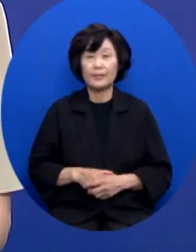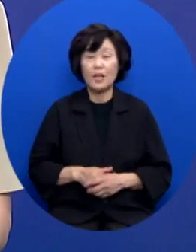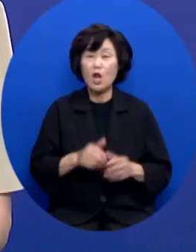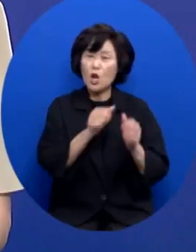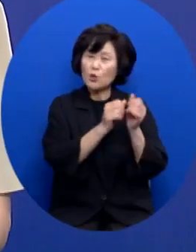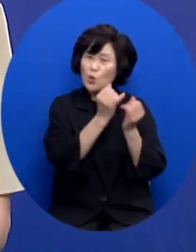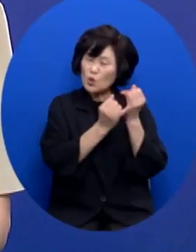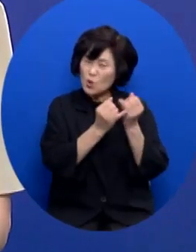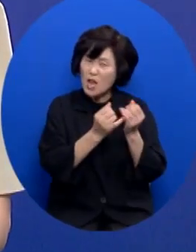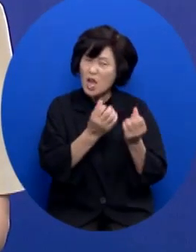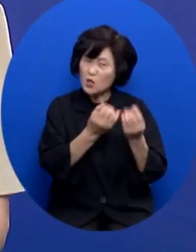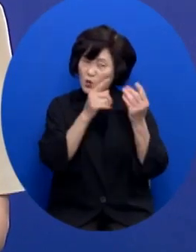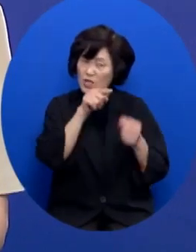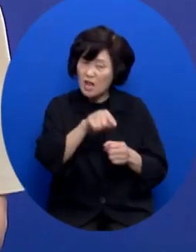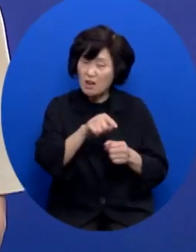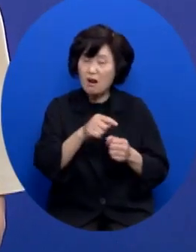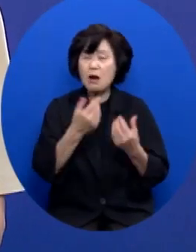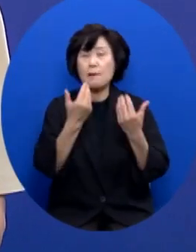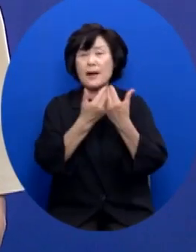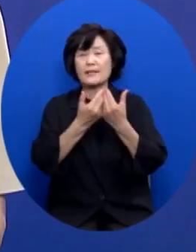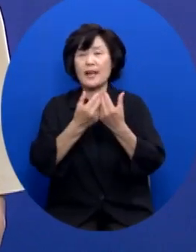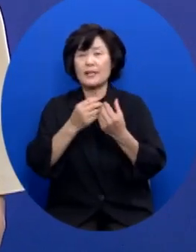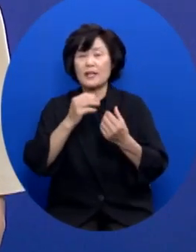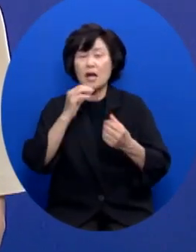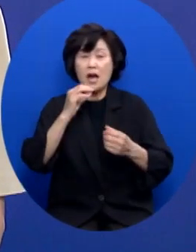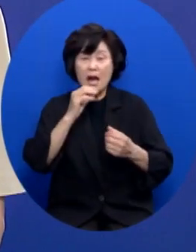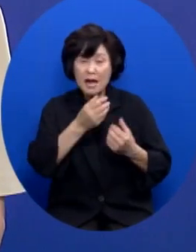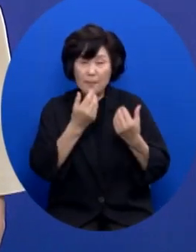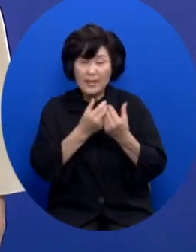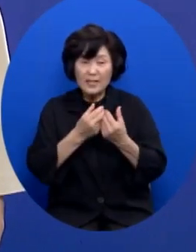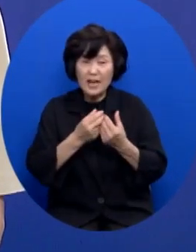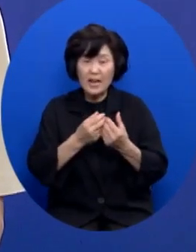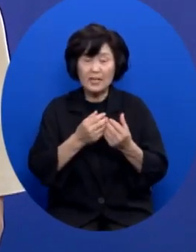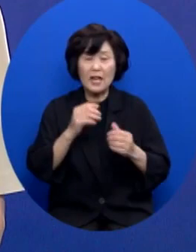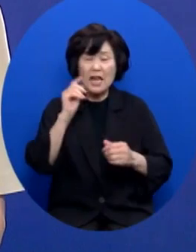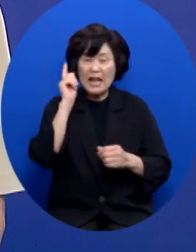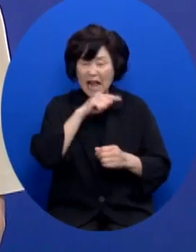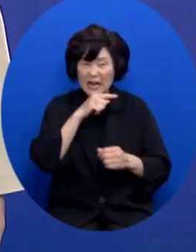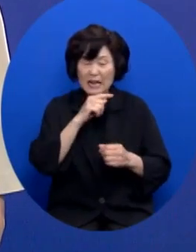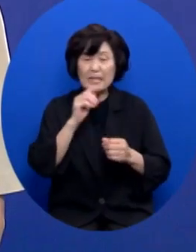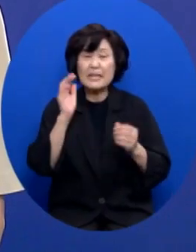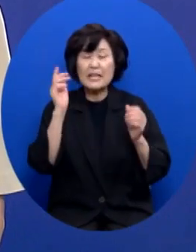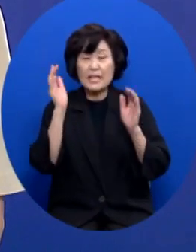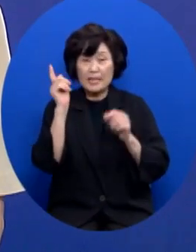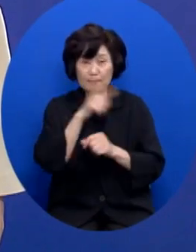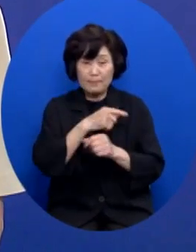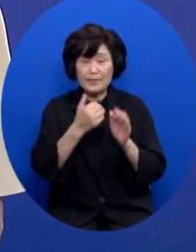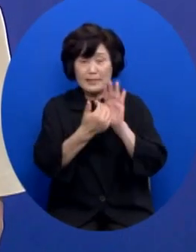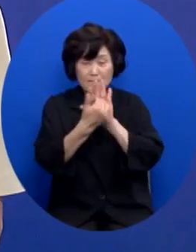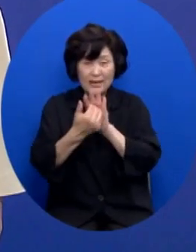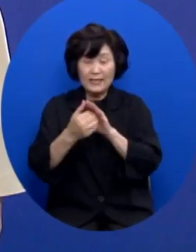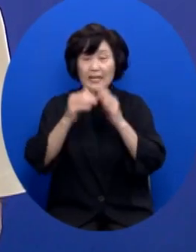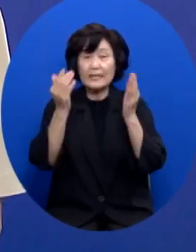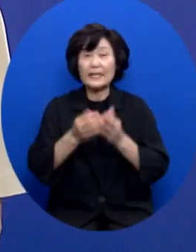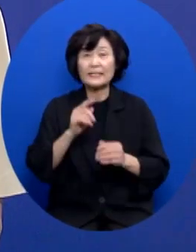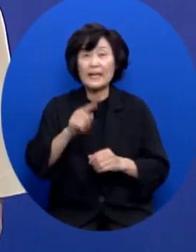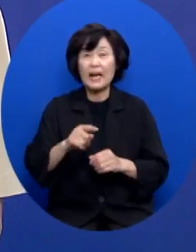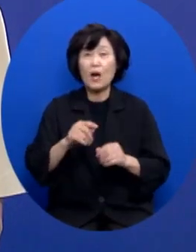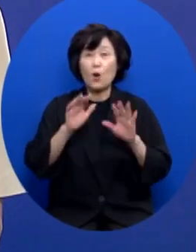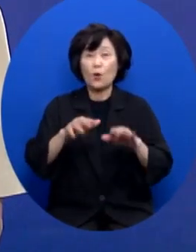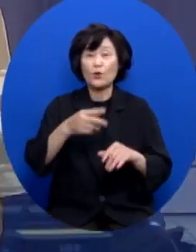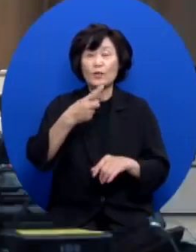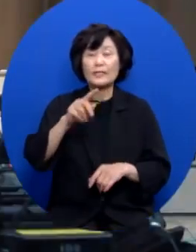동성애 퀴어 축제를 반대하는 거룩한 방파제 통합 국민대회가 오는 6월 1일 대한문 앞에서